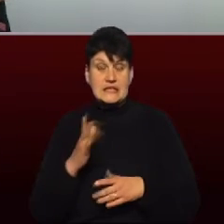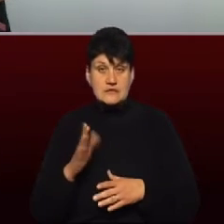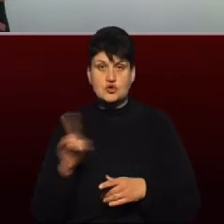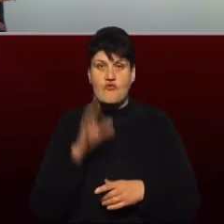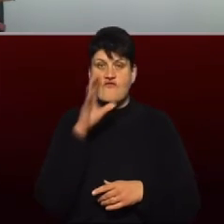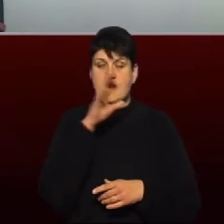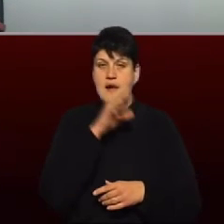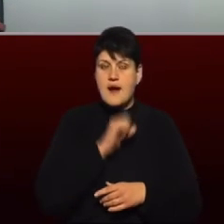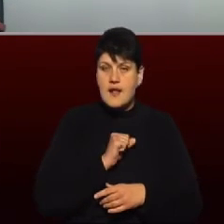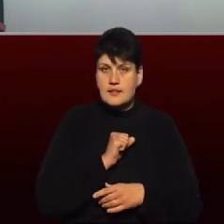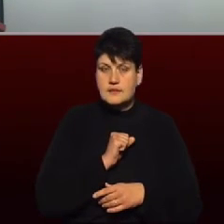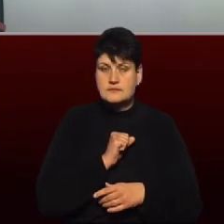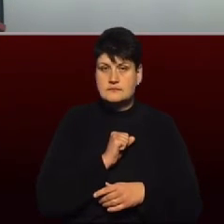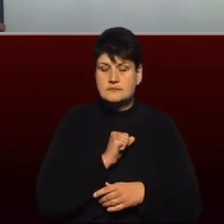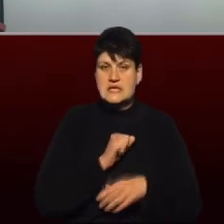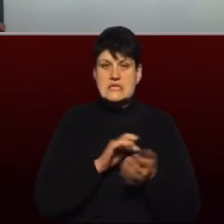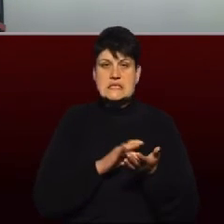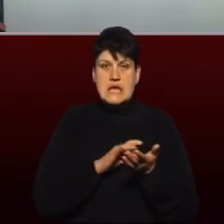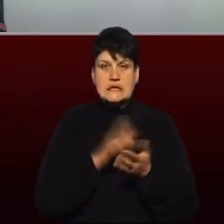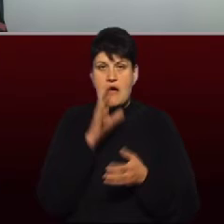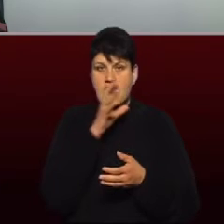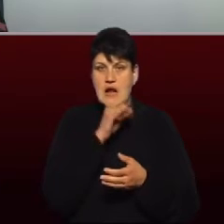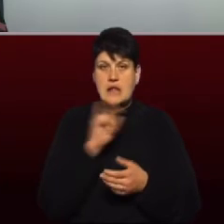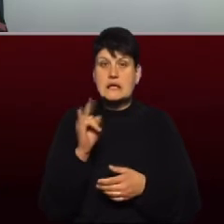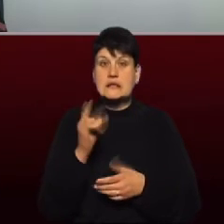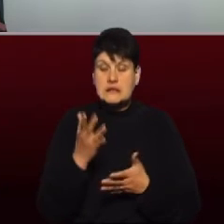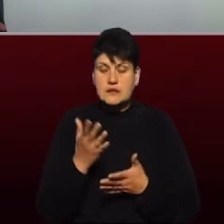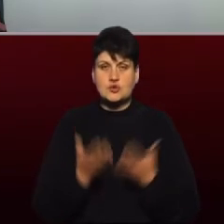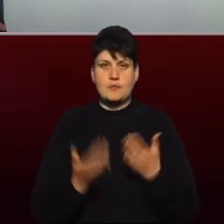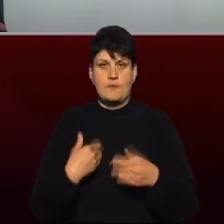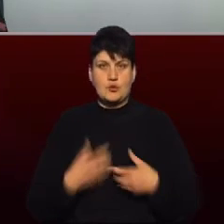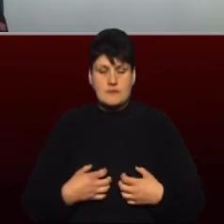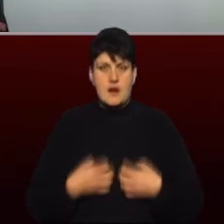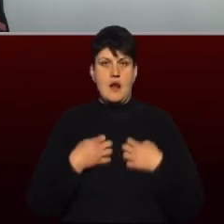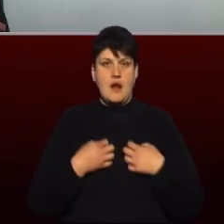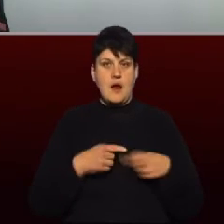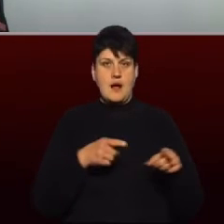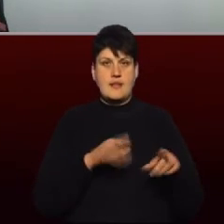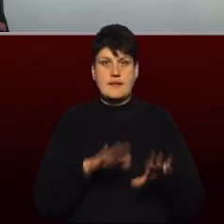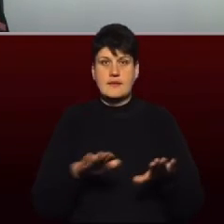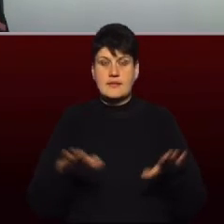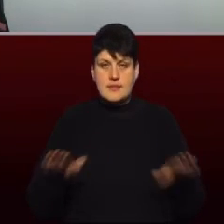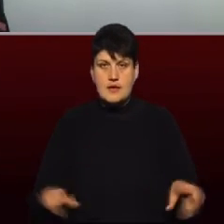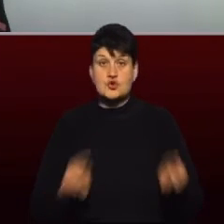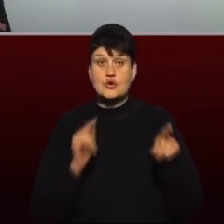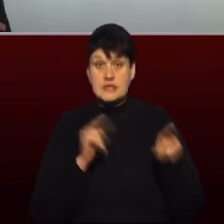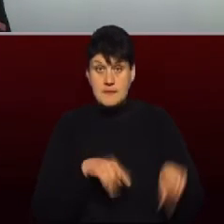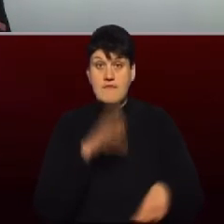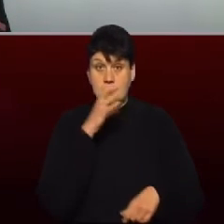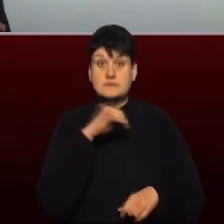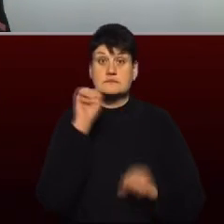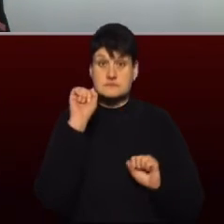циганка дитину, якщо ми будемо лякати дітей, що тебе вкрадуть цигани, бо ми